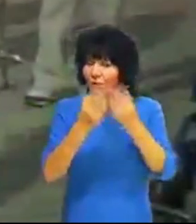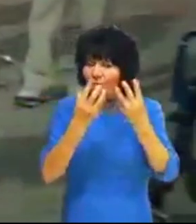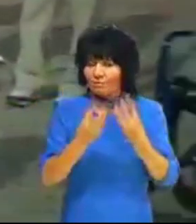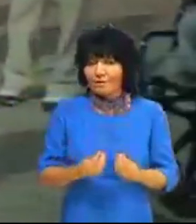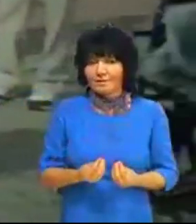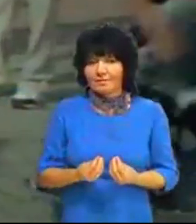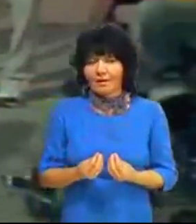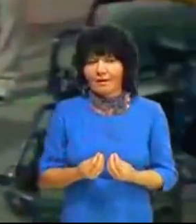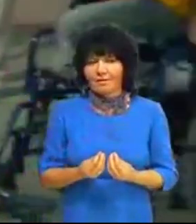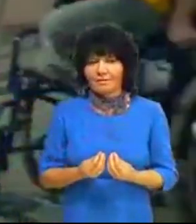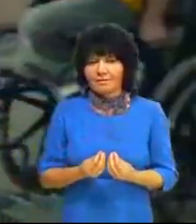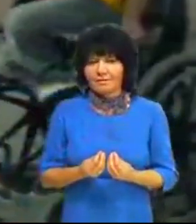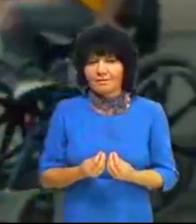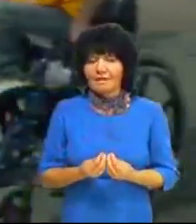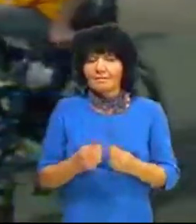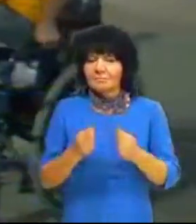Birlikte olmalarına,